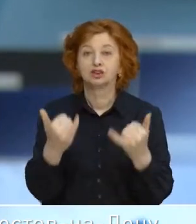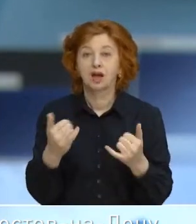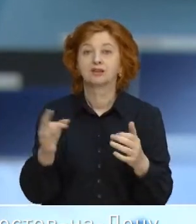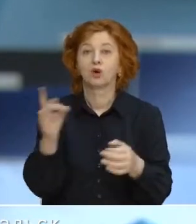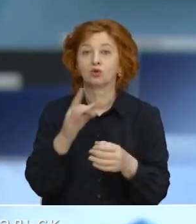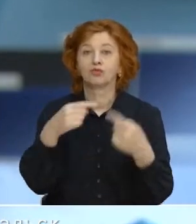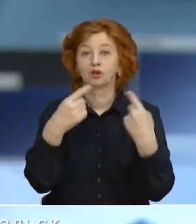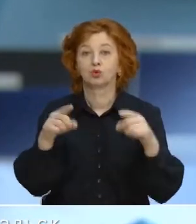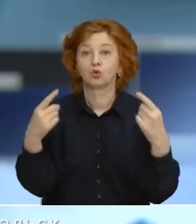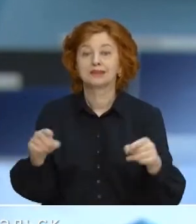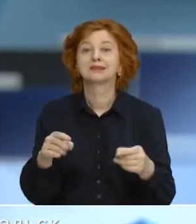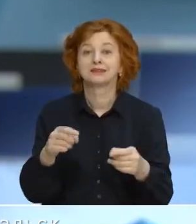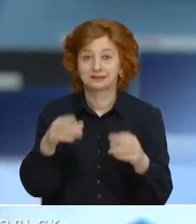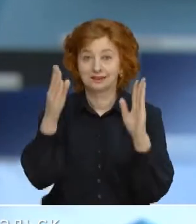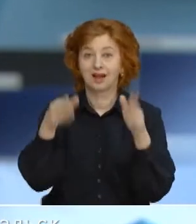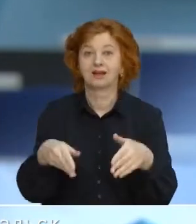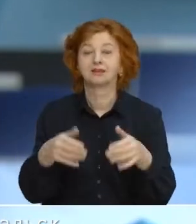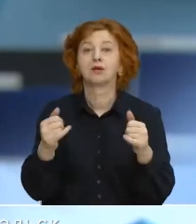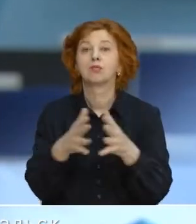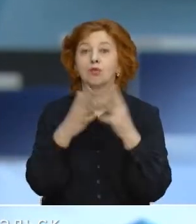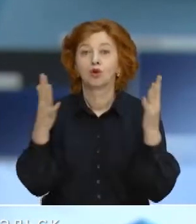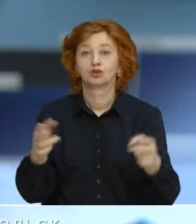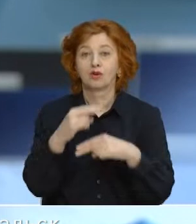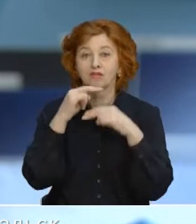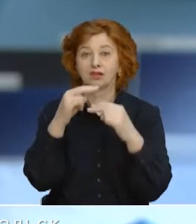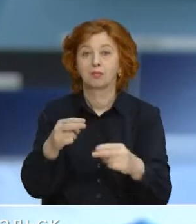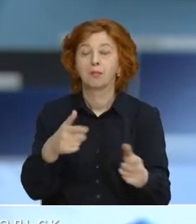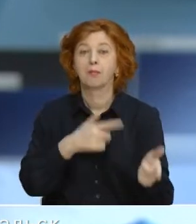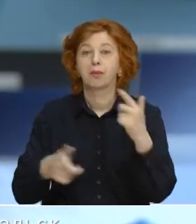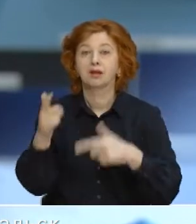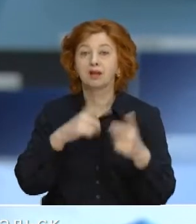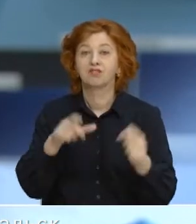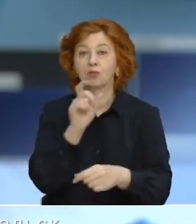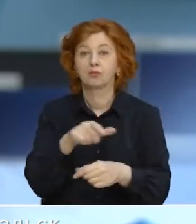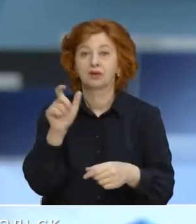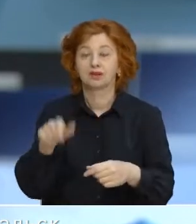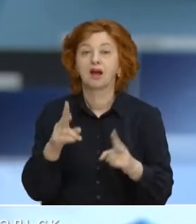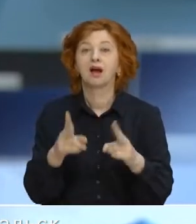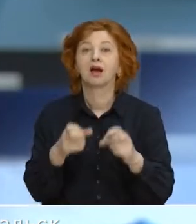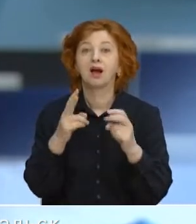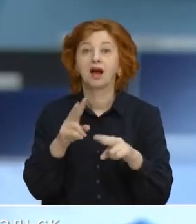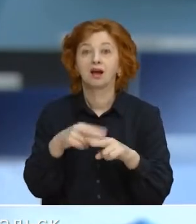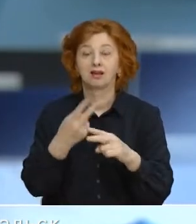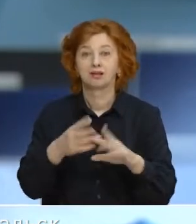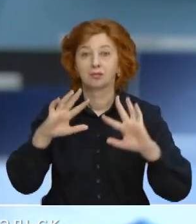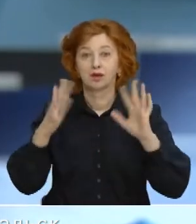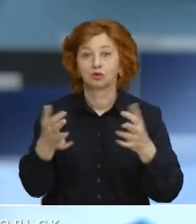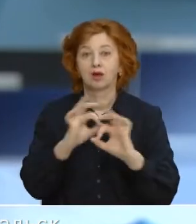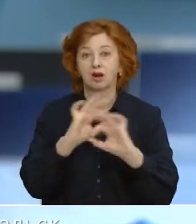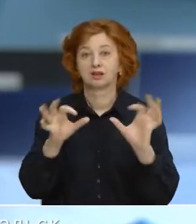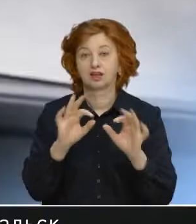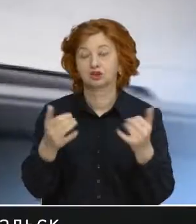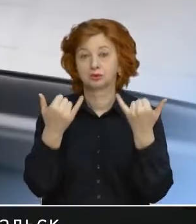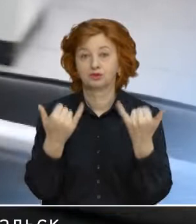как и на других российских станциях, большое внимание уделяют подготовке персонала. О том, как это происходит, расскажем в